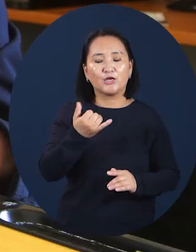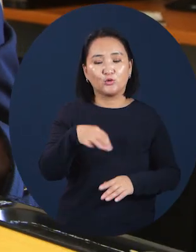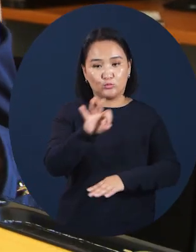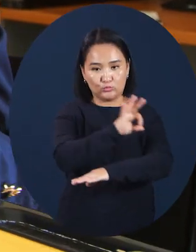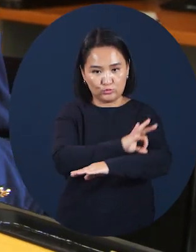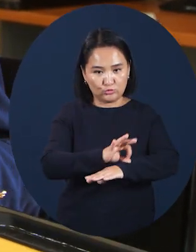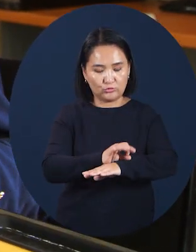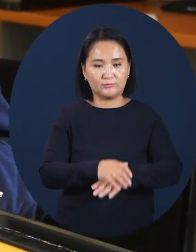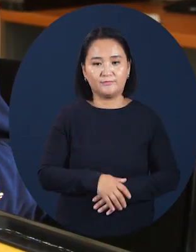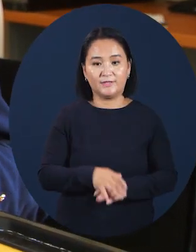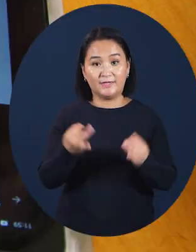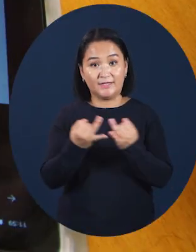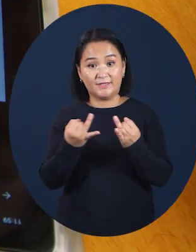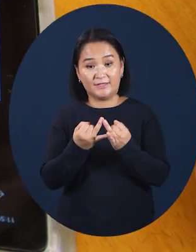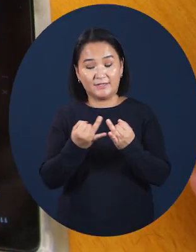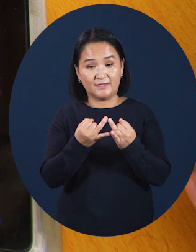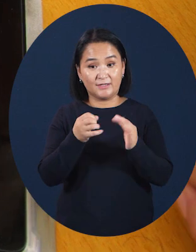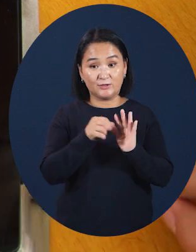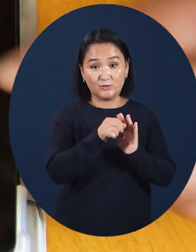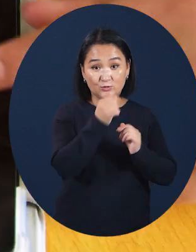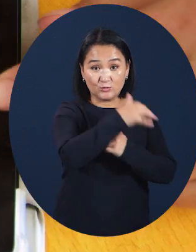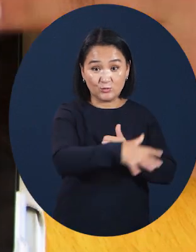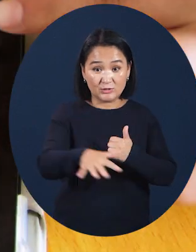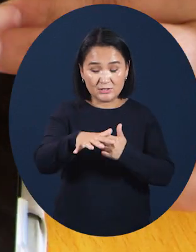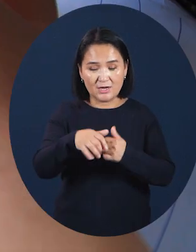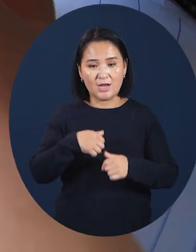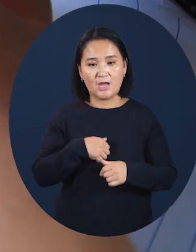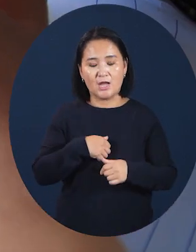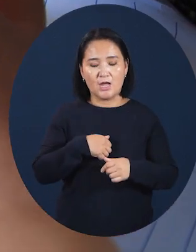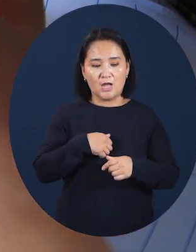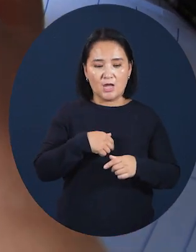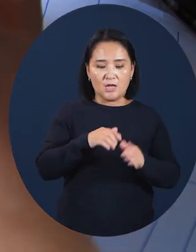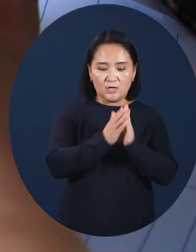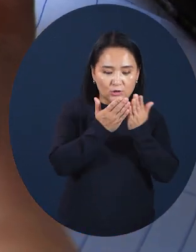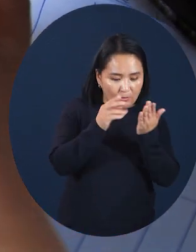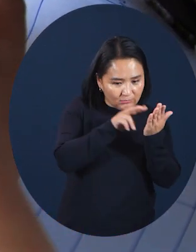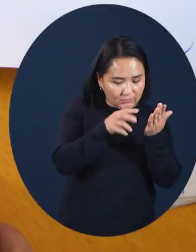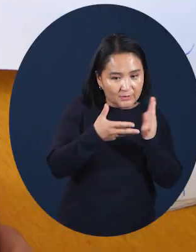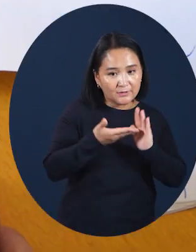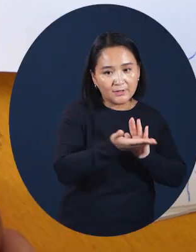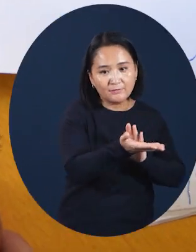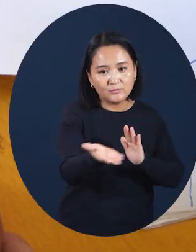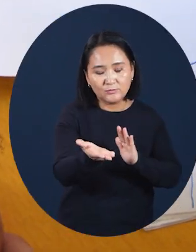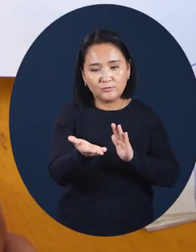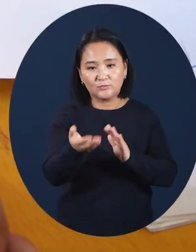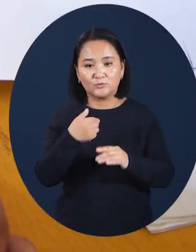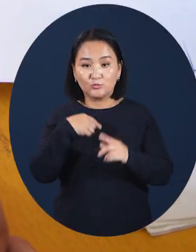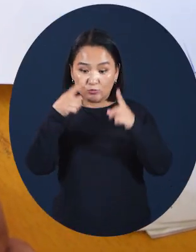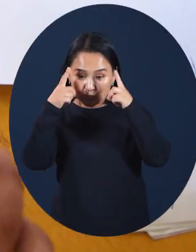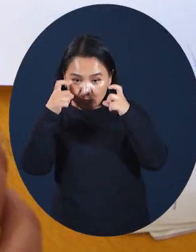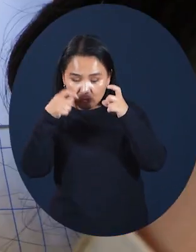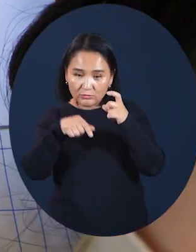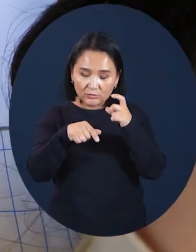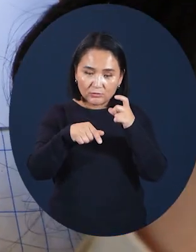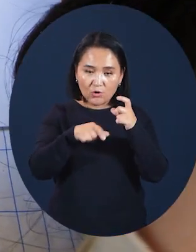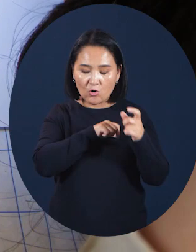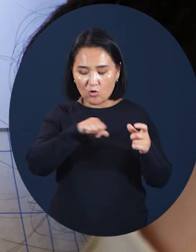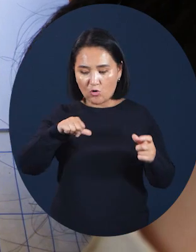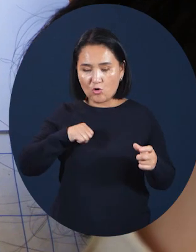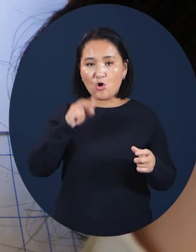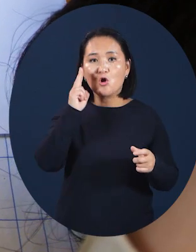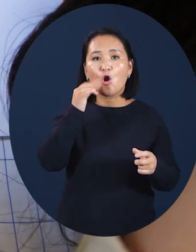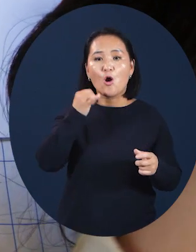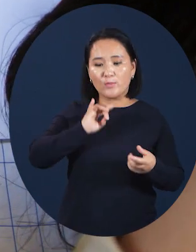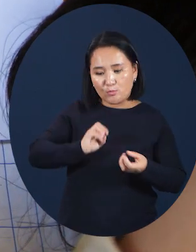Цахим сүлжээ болон зурагт номоор дамжуулан хүүхэд залуучуудад зориулан комикийг өөрийн биеэр бүтээх комик